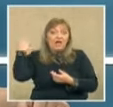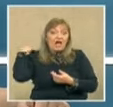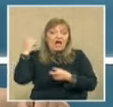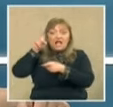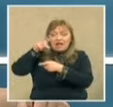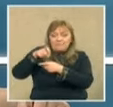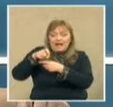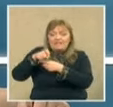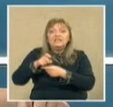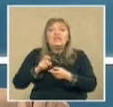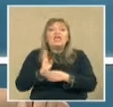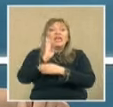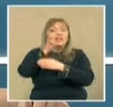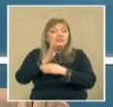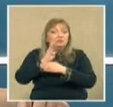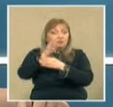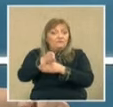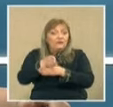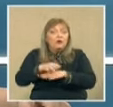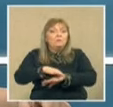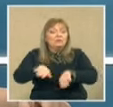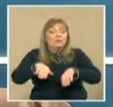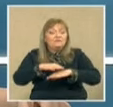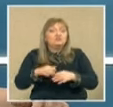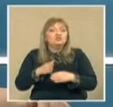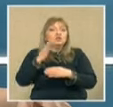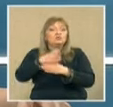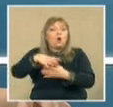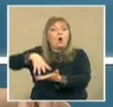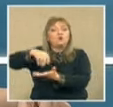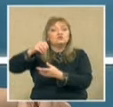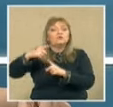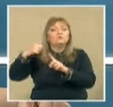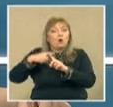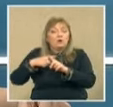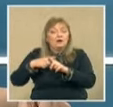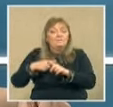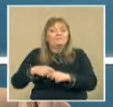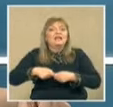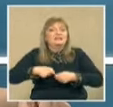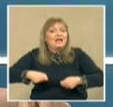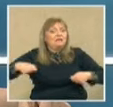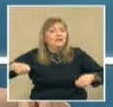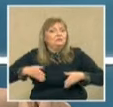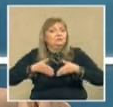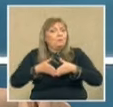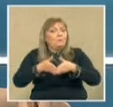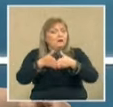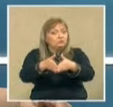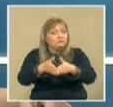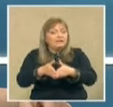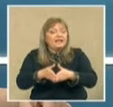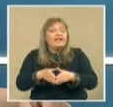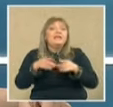дъщеря, плуващи в тропическите води до остров Тонга. За изложбата най-дългото пътуване и за това имало ли е китове в Черно